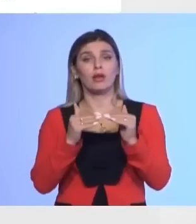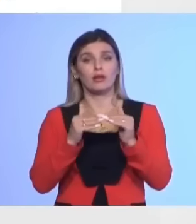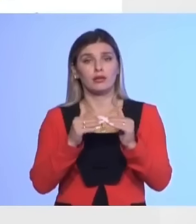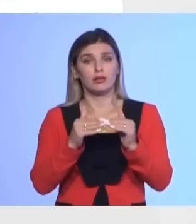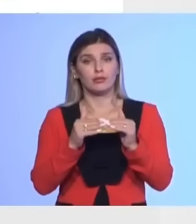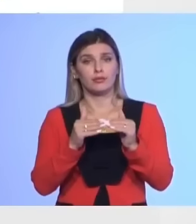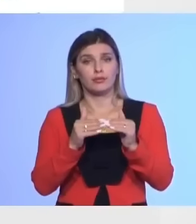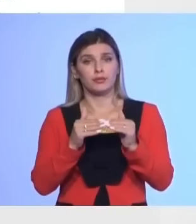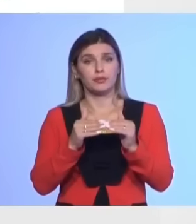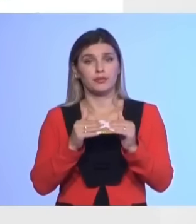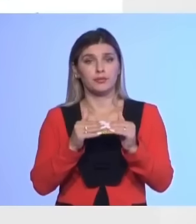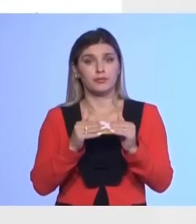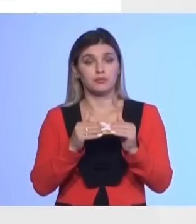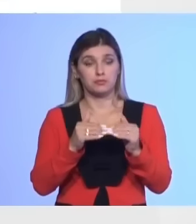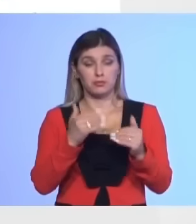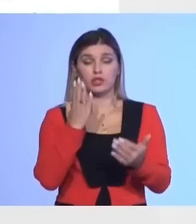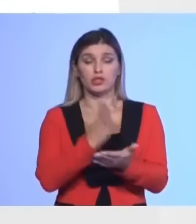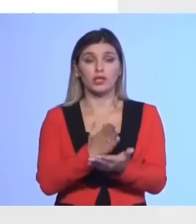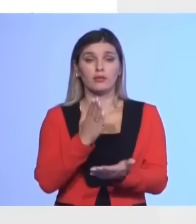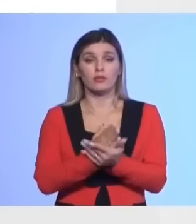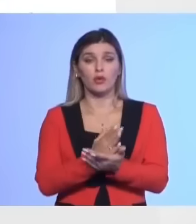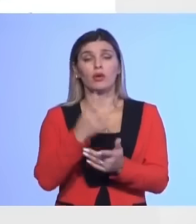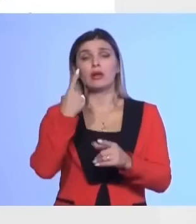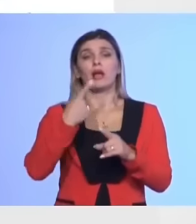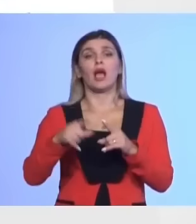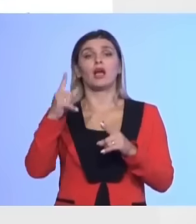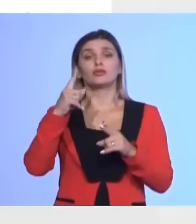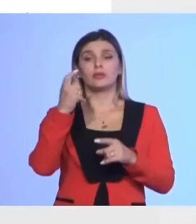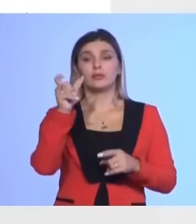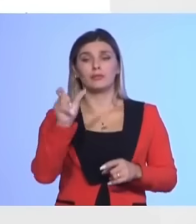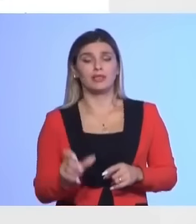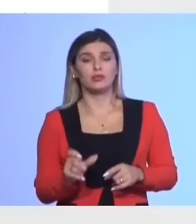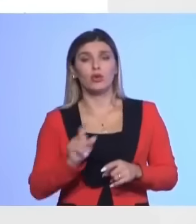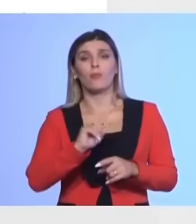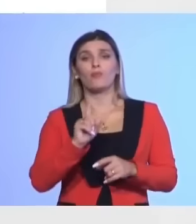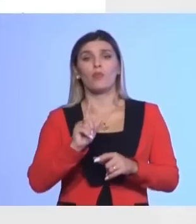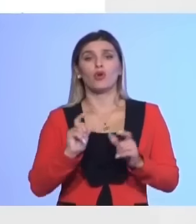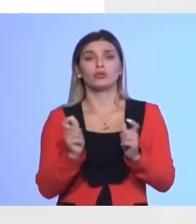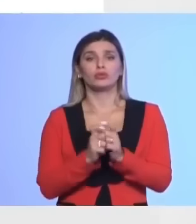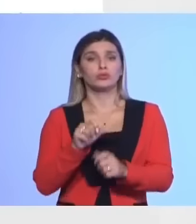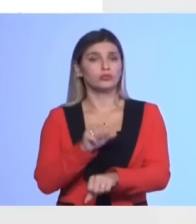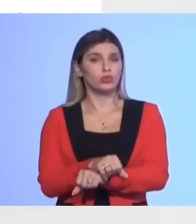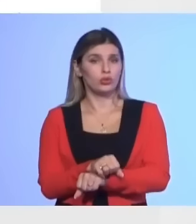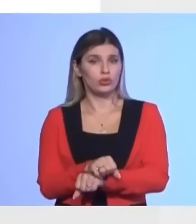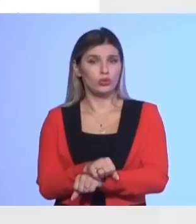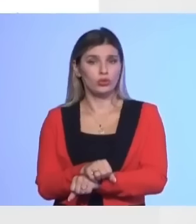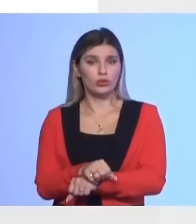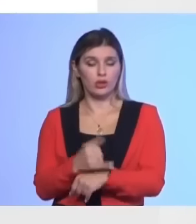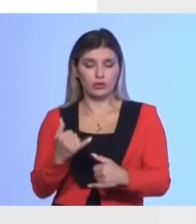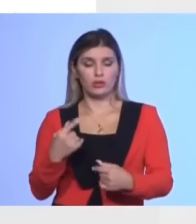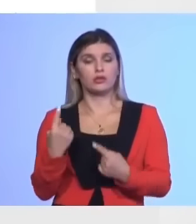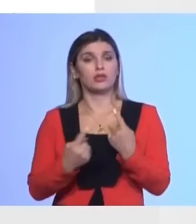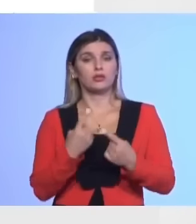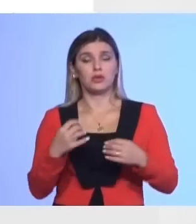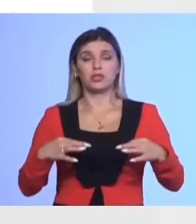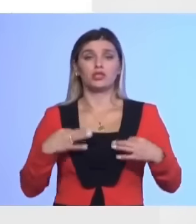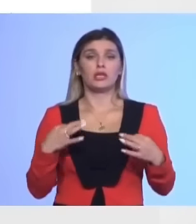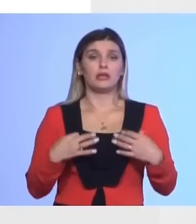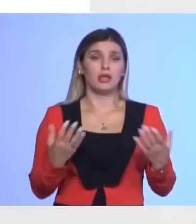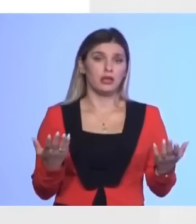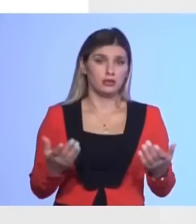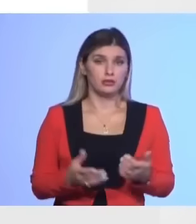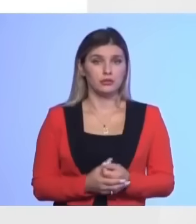prokurori, gjithnjë po kërkohet një arsye që dhunuesi mos të përballet me pasojat. Këtë rast gjendja shëndetësore e